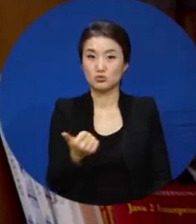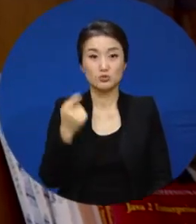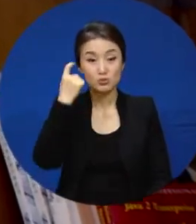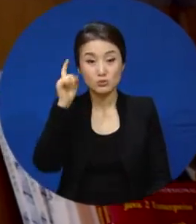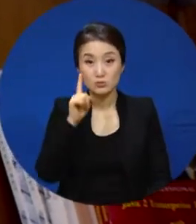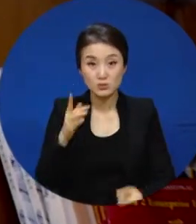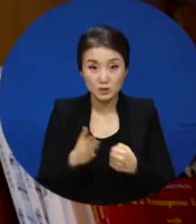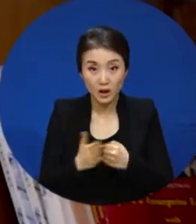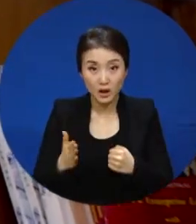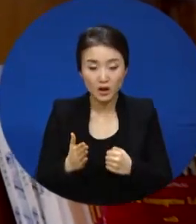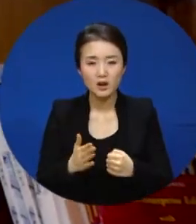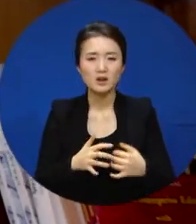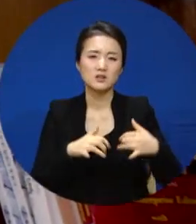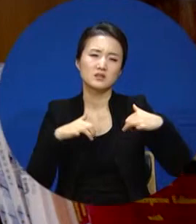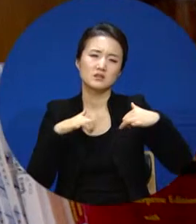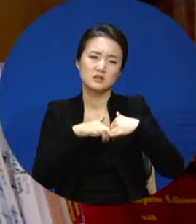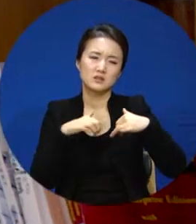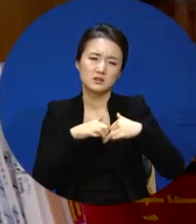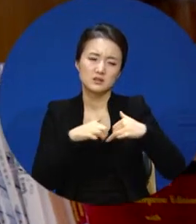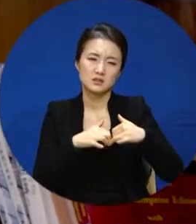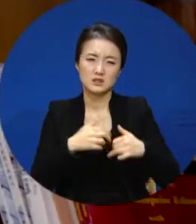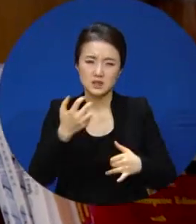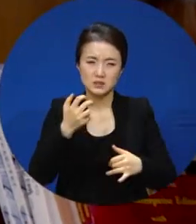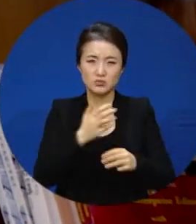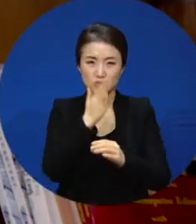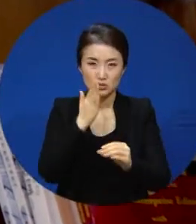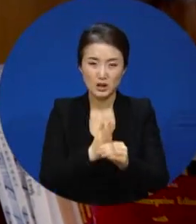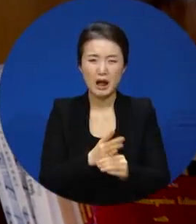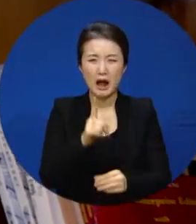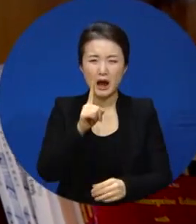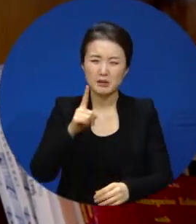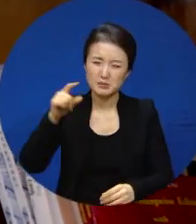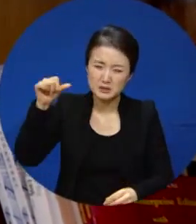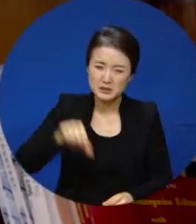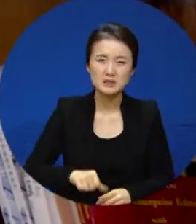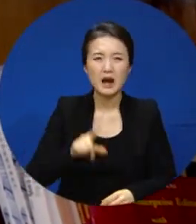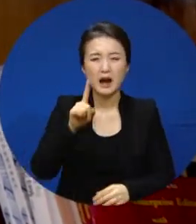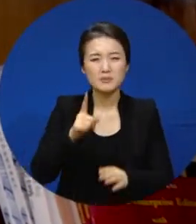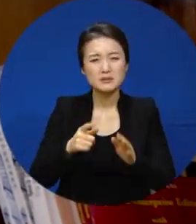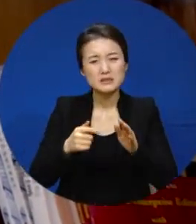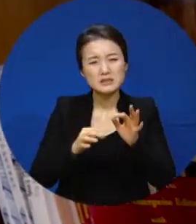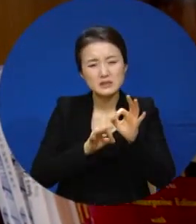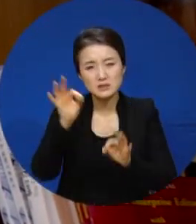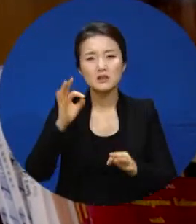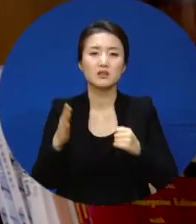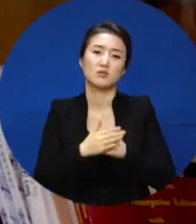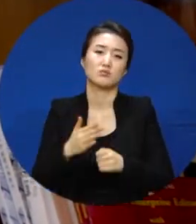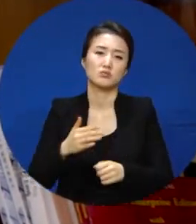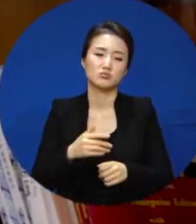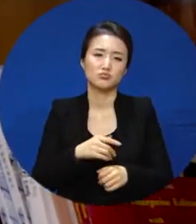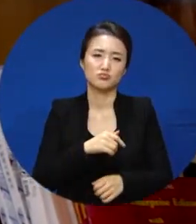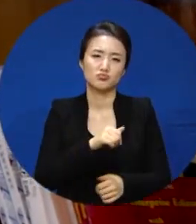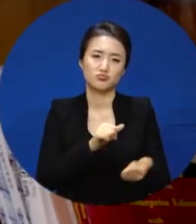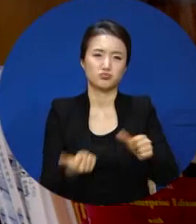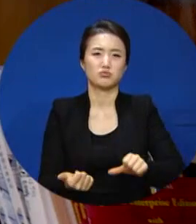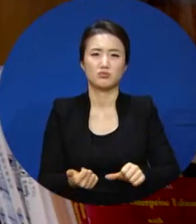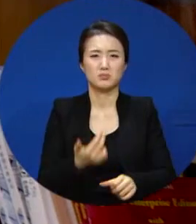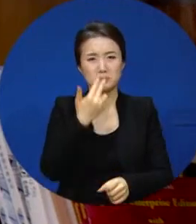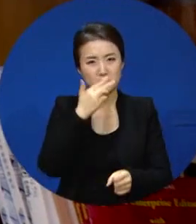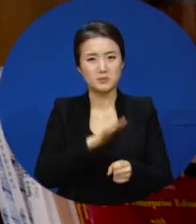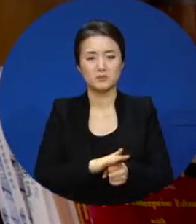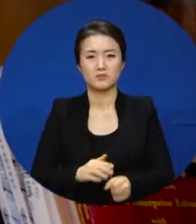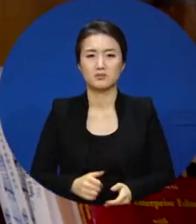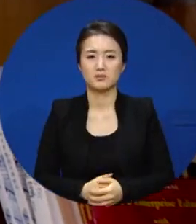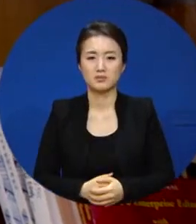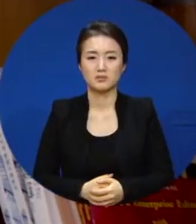7 10승 1패 때 매주 거야 한 번 쳐서 죽은 거예요 유방은 사실 평생 전쟁을 하면 하고 한번 느낀 적이